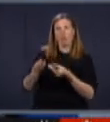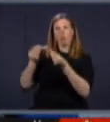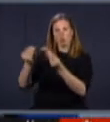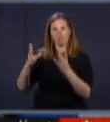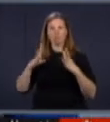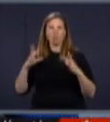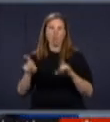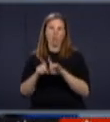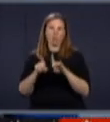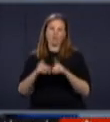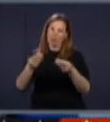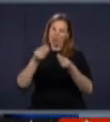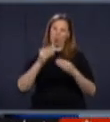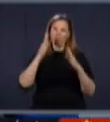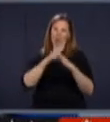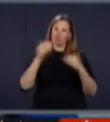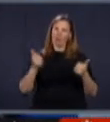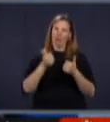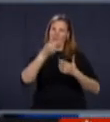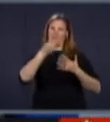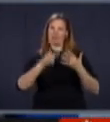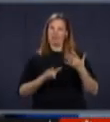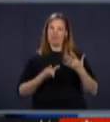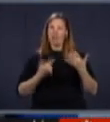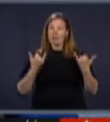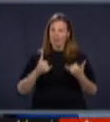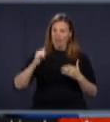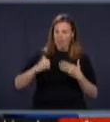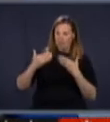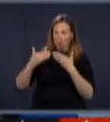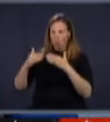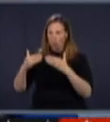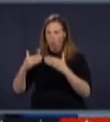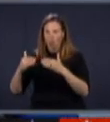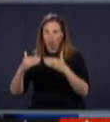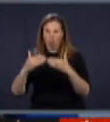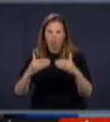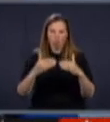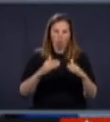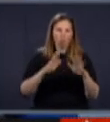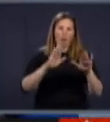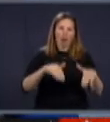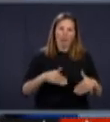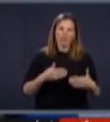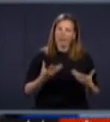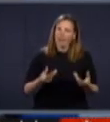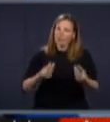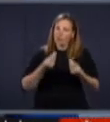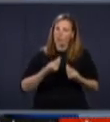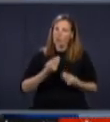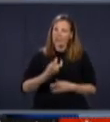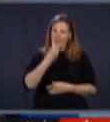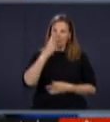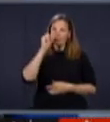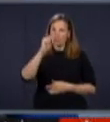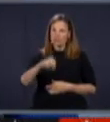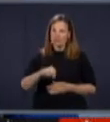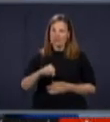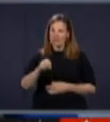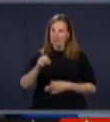ça, d'ailleurs, que, vous savez, on réouvre un peu. Et dès qu'on réouvre, bien, c'est le danger que tout le monde se laisse